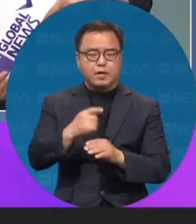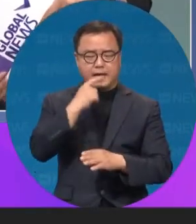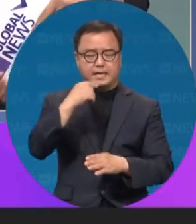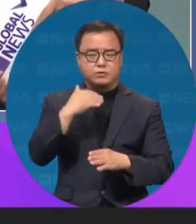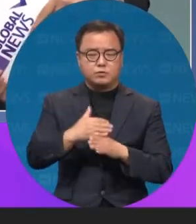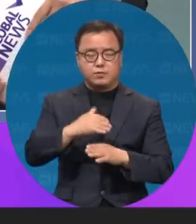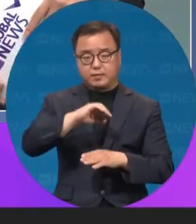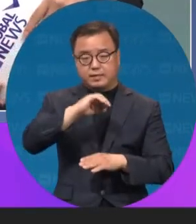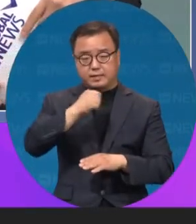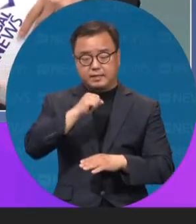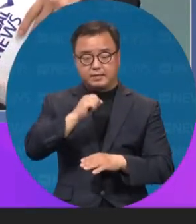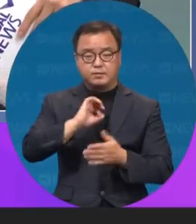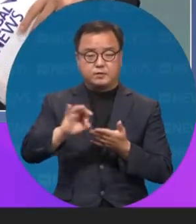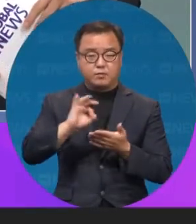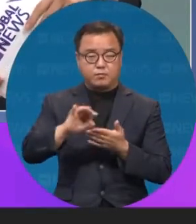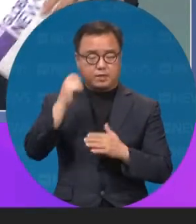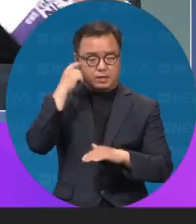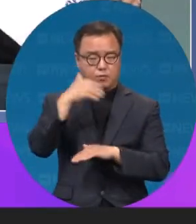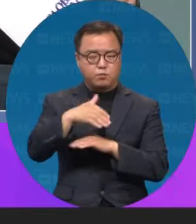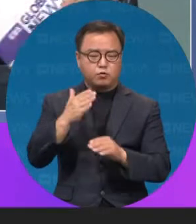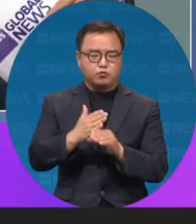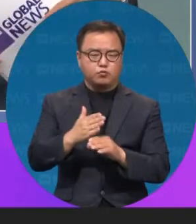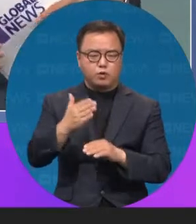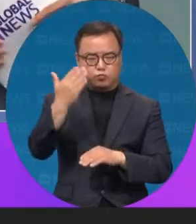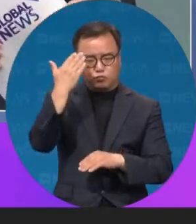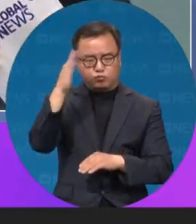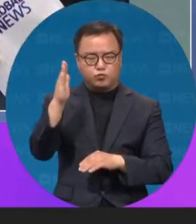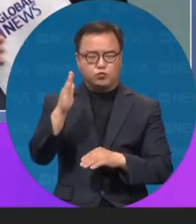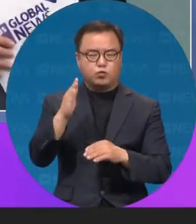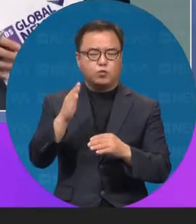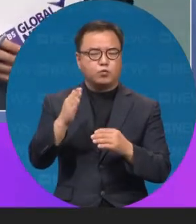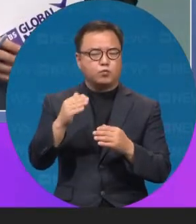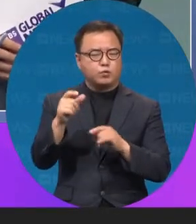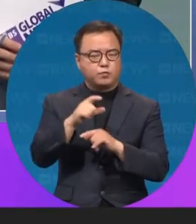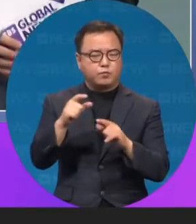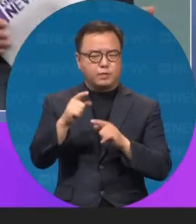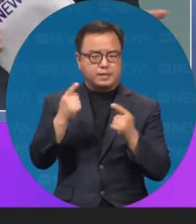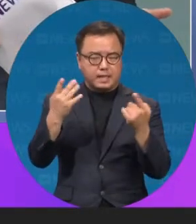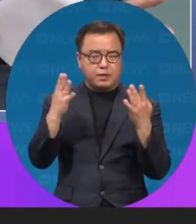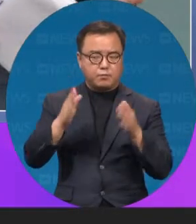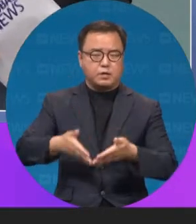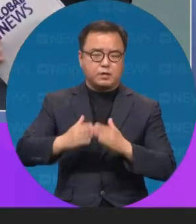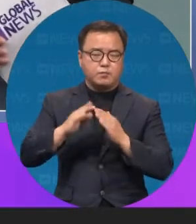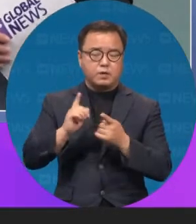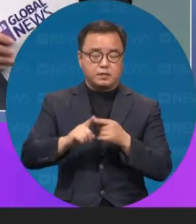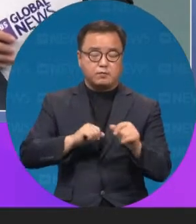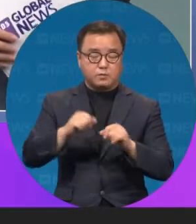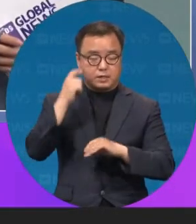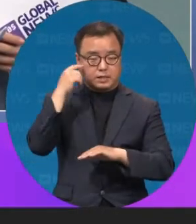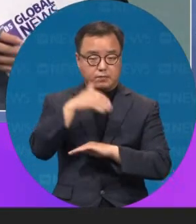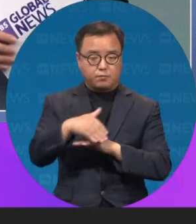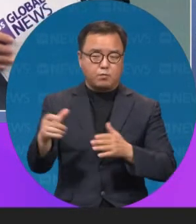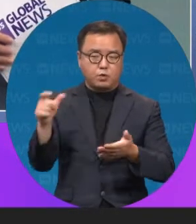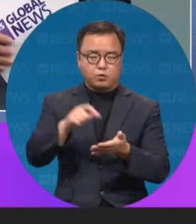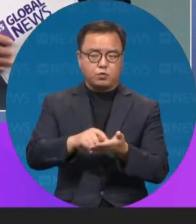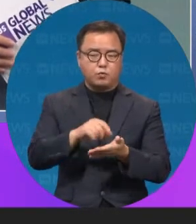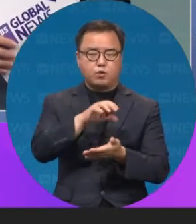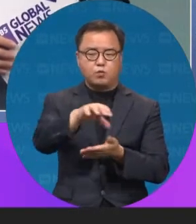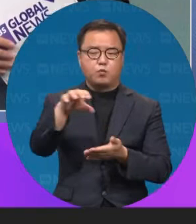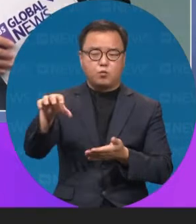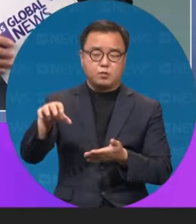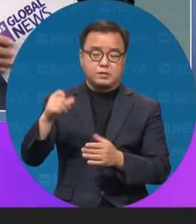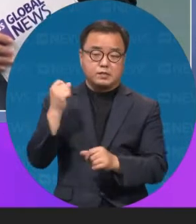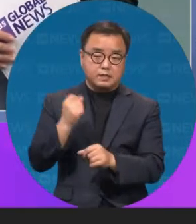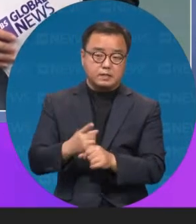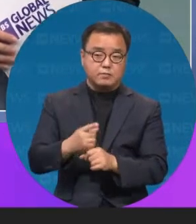아내 무료 커뮤니티 칼리지 조성에 대한 항목을 추가하기로 박힌 건데요 현재 이미 오리 검과 테네시 줘 또 로드아일랜드 주